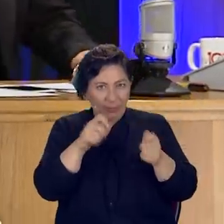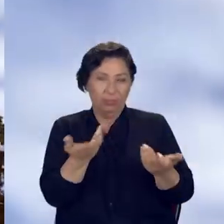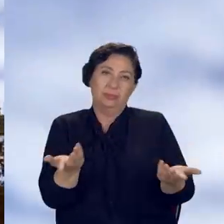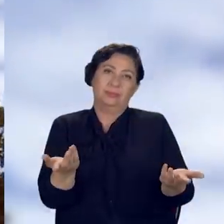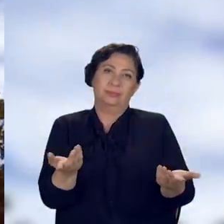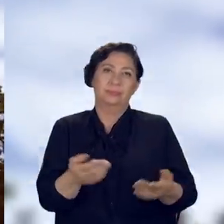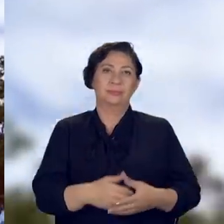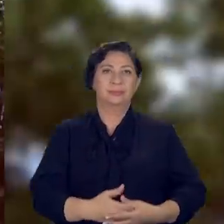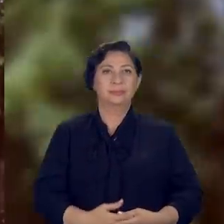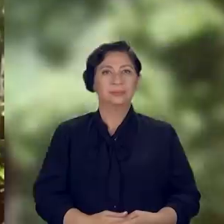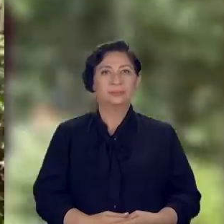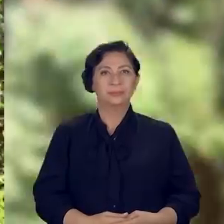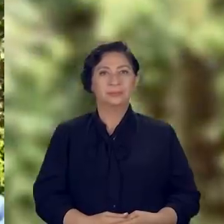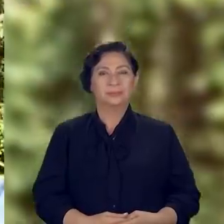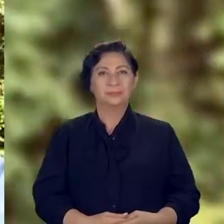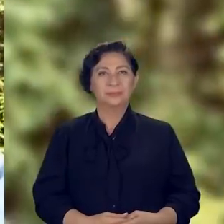Devam.